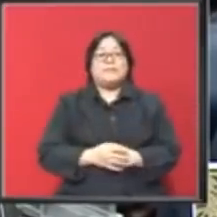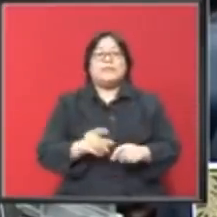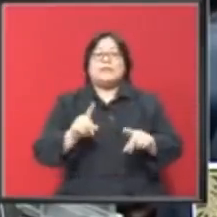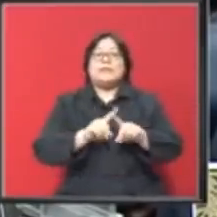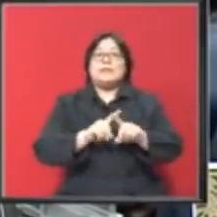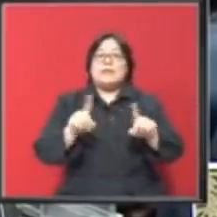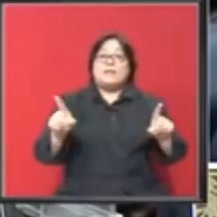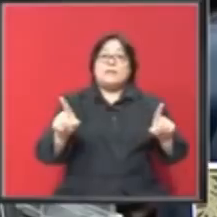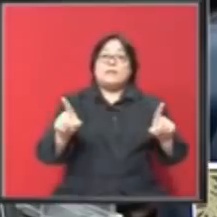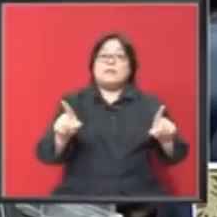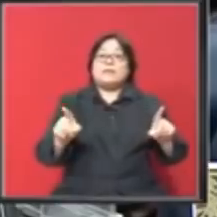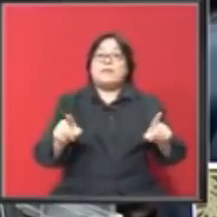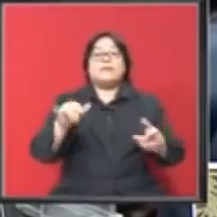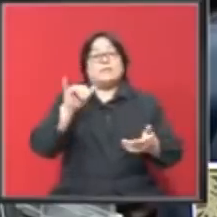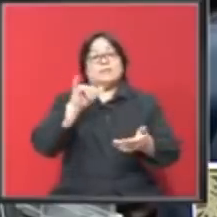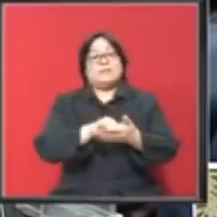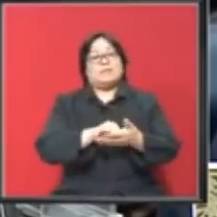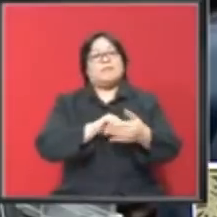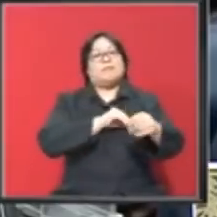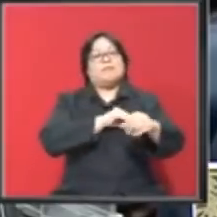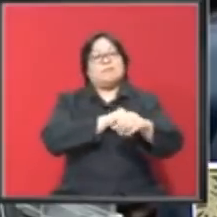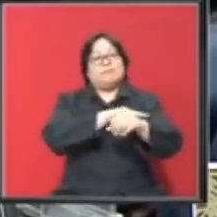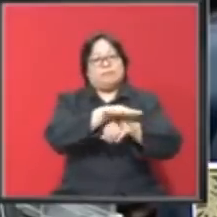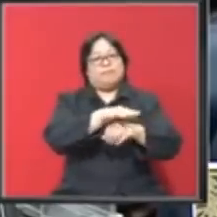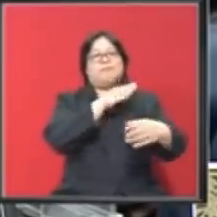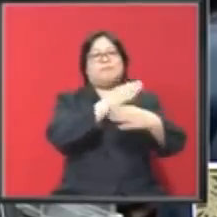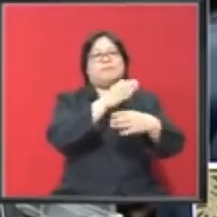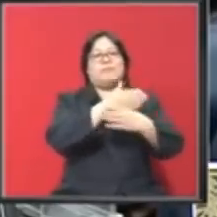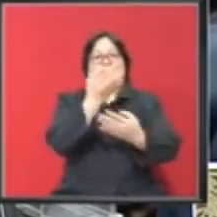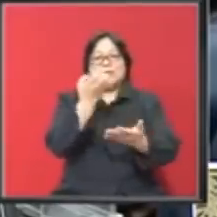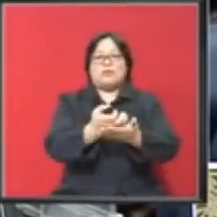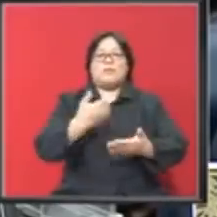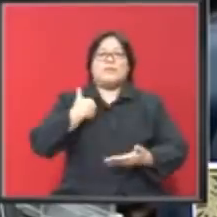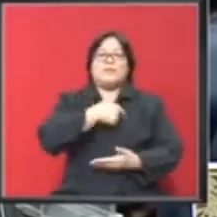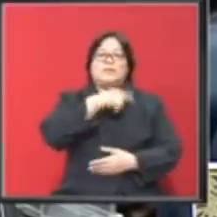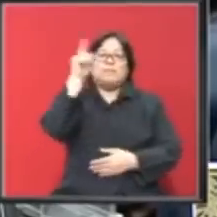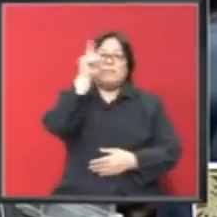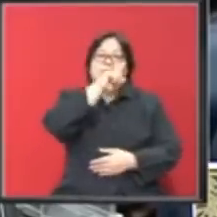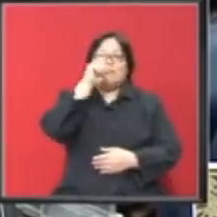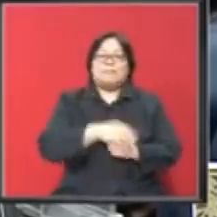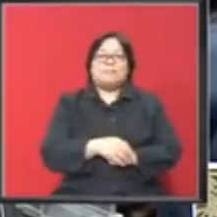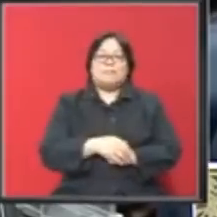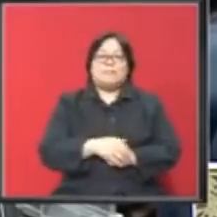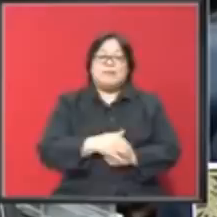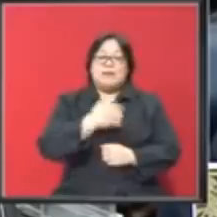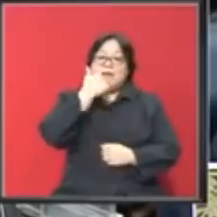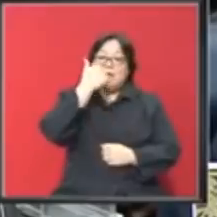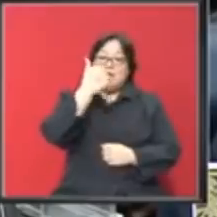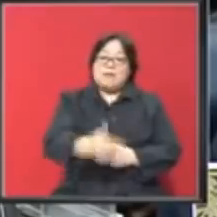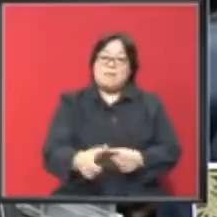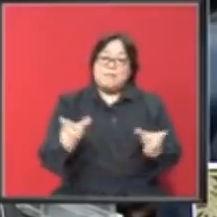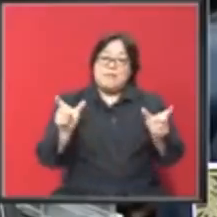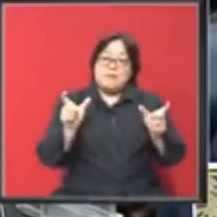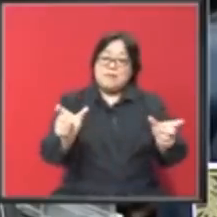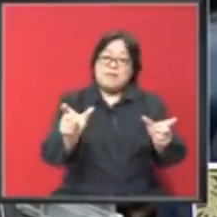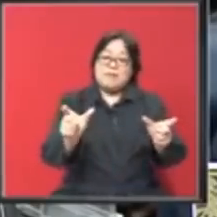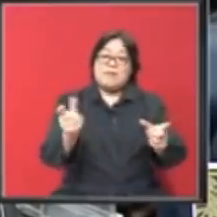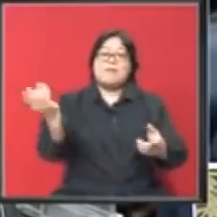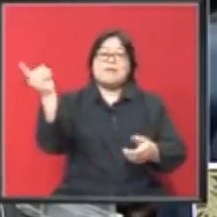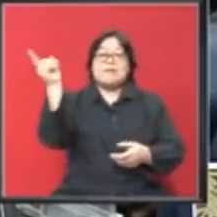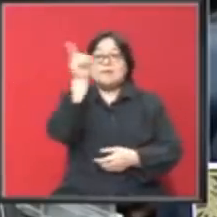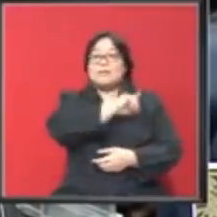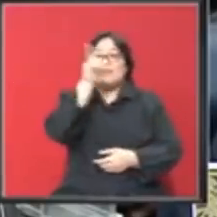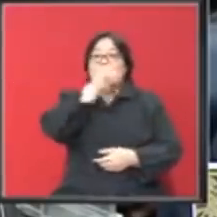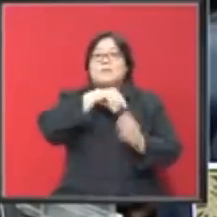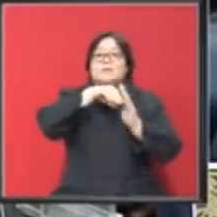tetapi ini menjajah economy kita dengan truk lebih lama Lockdown lebih truk lagi